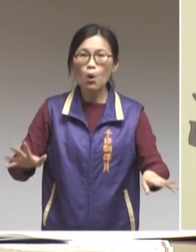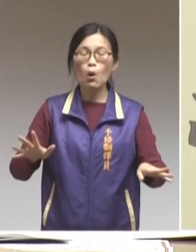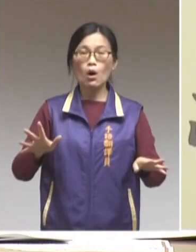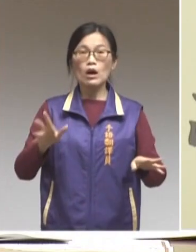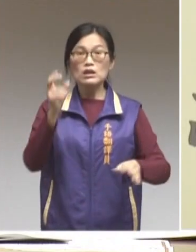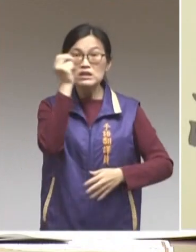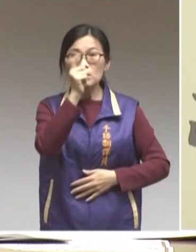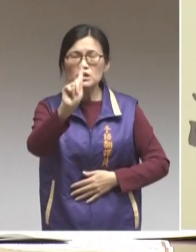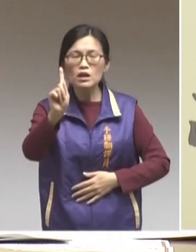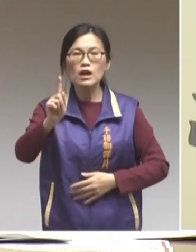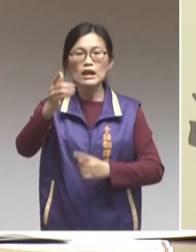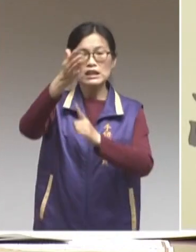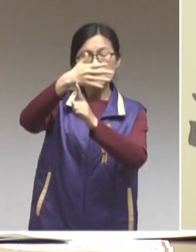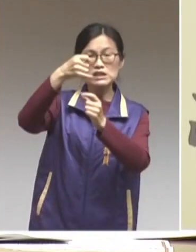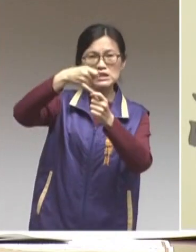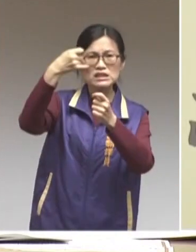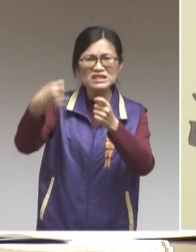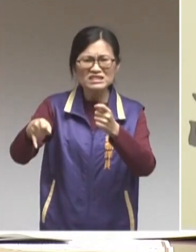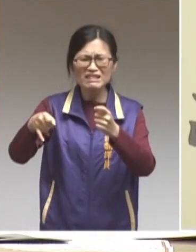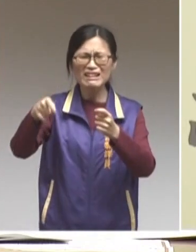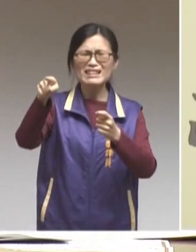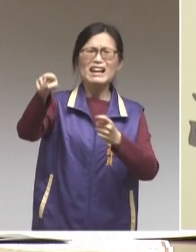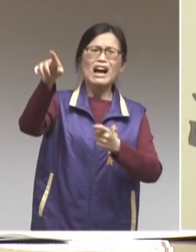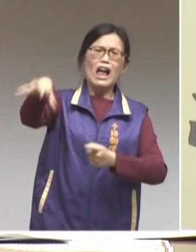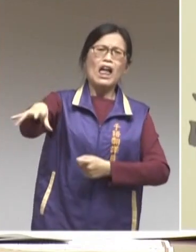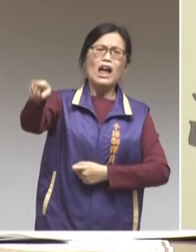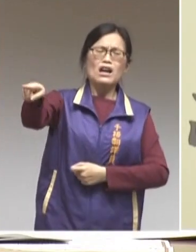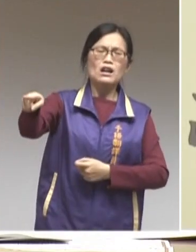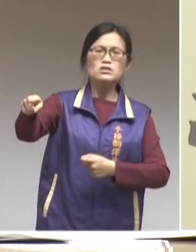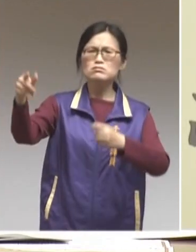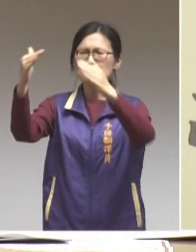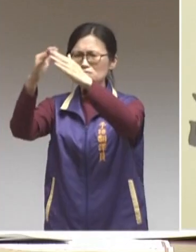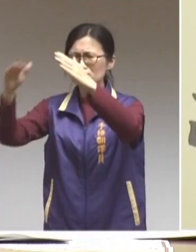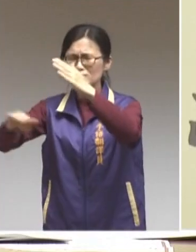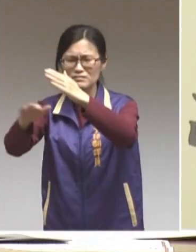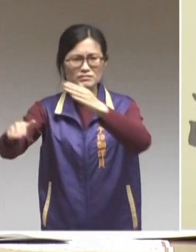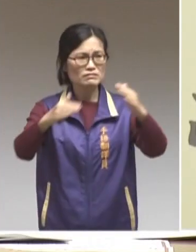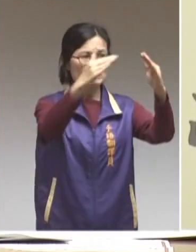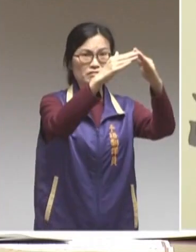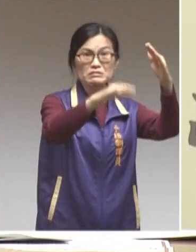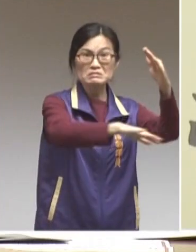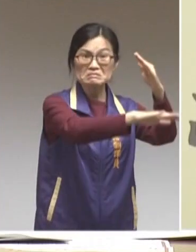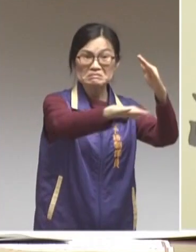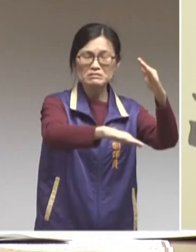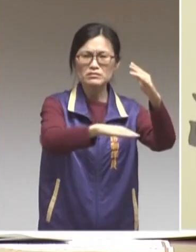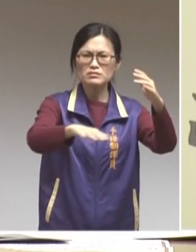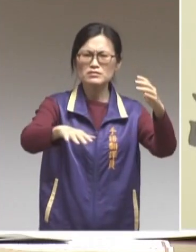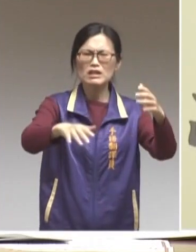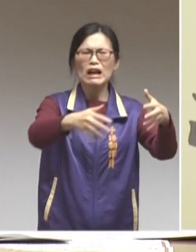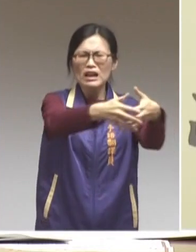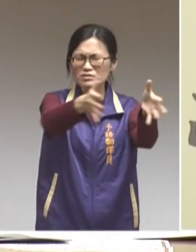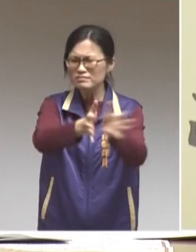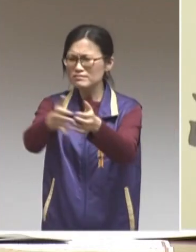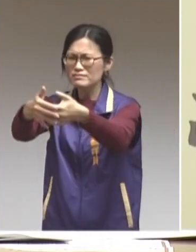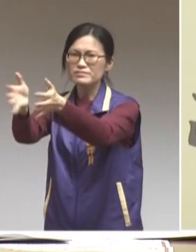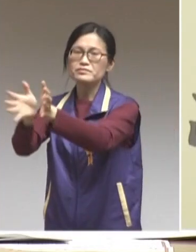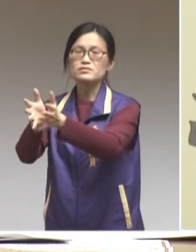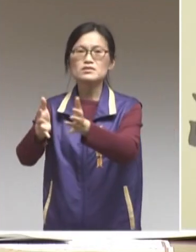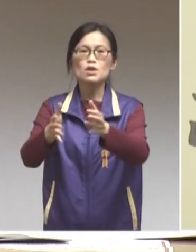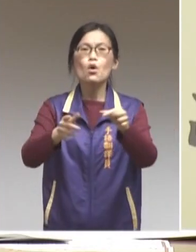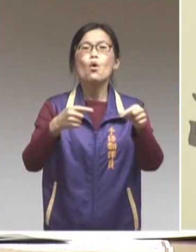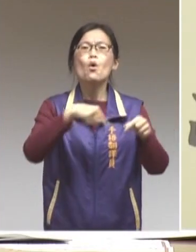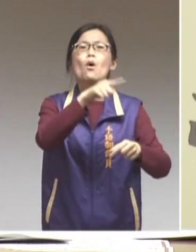在迄今又是这个家庭跟这个家庭其实这种这个咱一般咱中